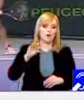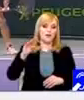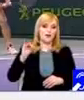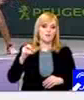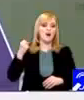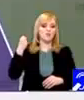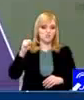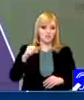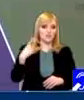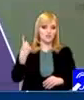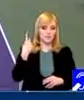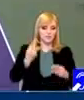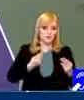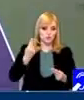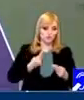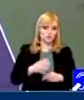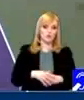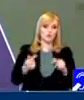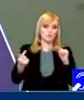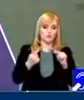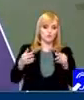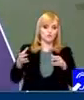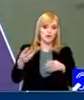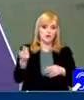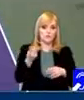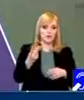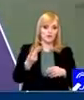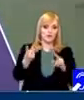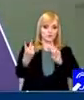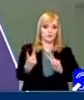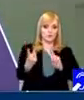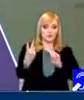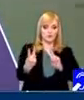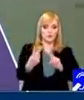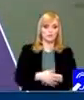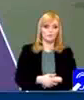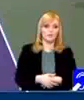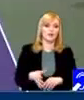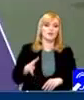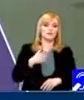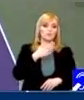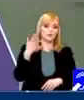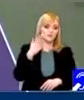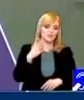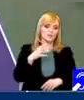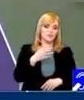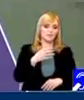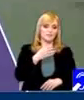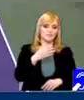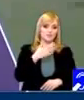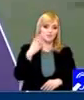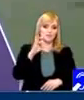Româncele au câștigat la tie-break primul set contra perechii Atavo Grunfield. Dar adversarele au revenit în actul secund, adjudecat repede după